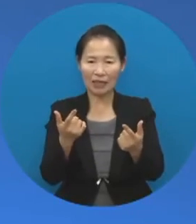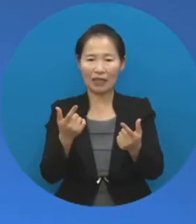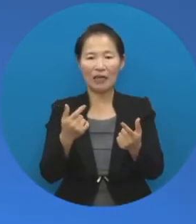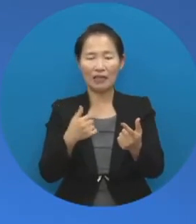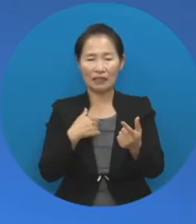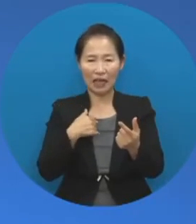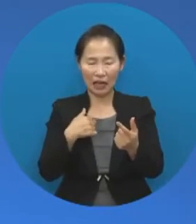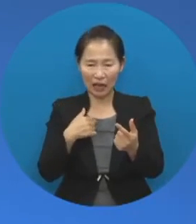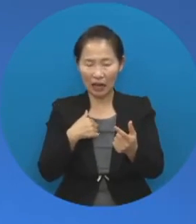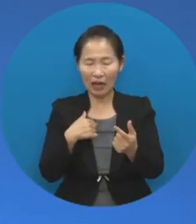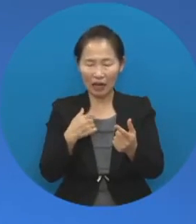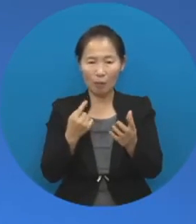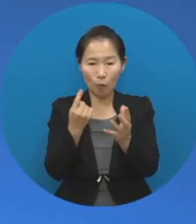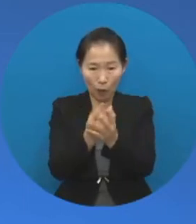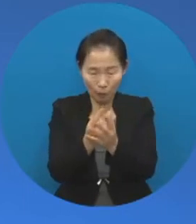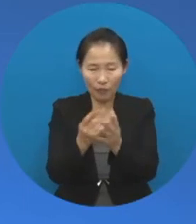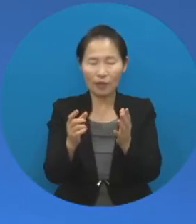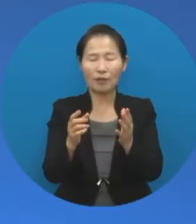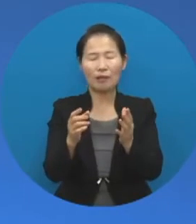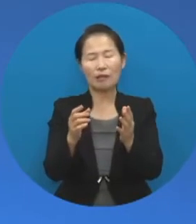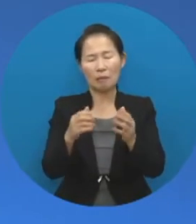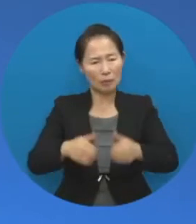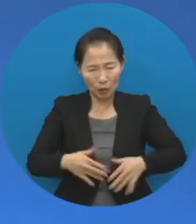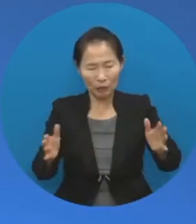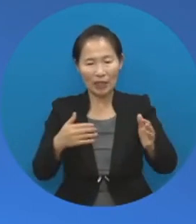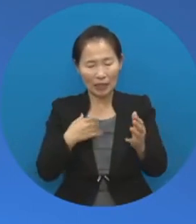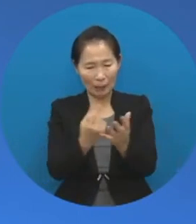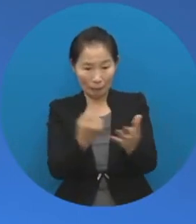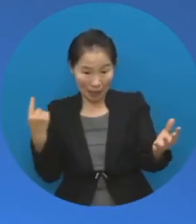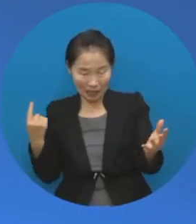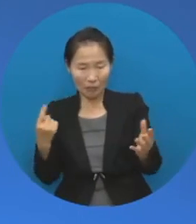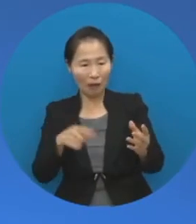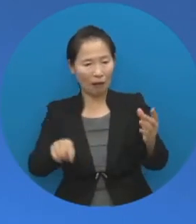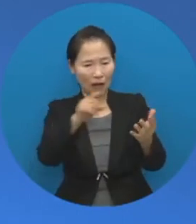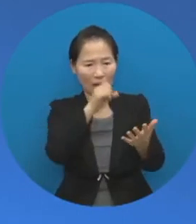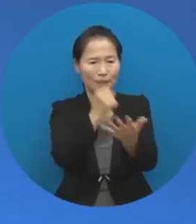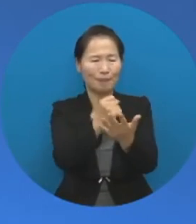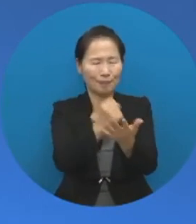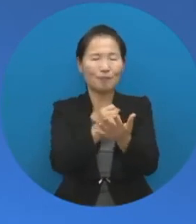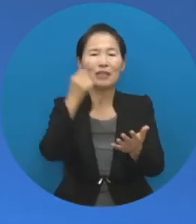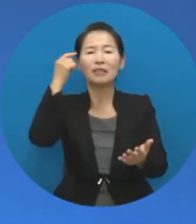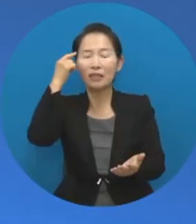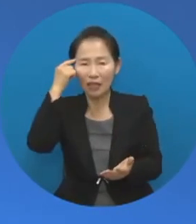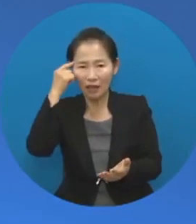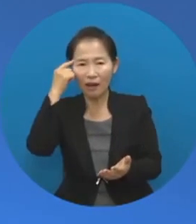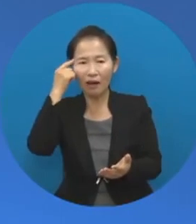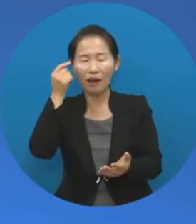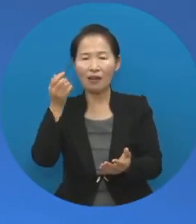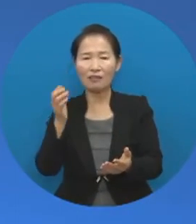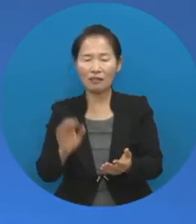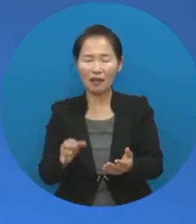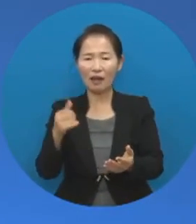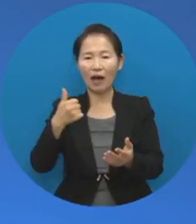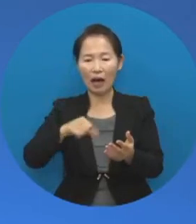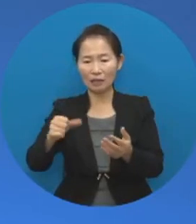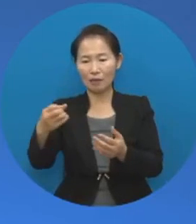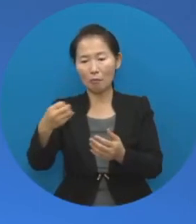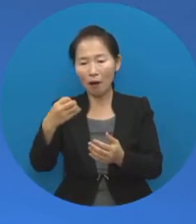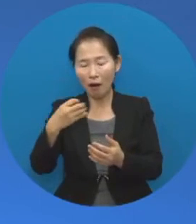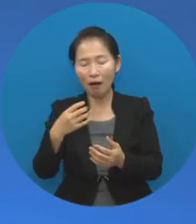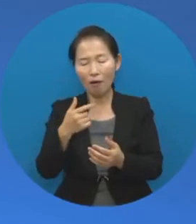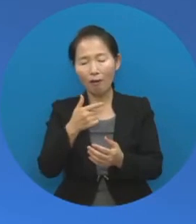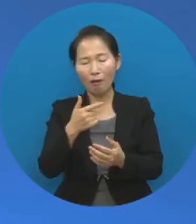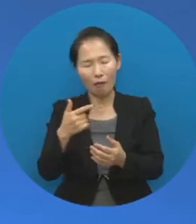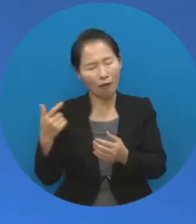제 존재가 없어져야 된다고 생각했기 때문에 그 말이 저에게 굉장히 위로가 됐어요. 그래서 나